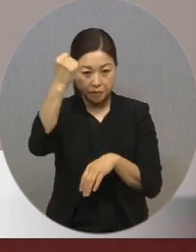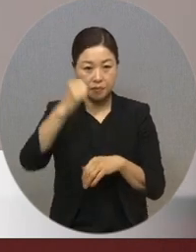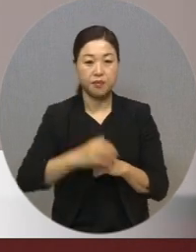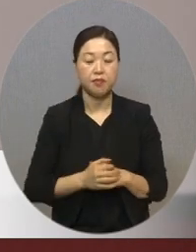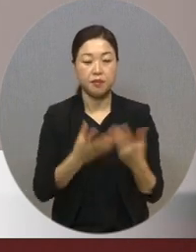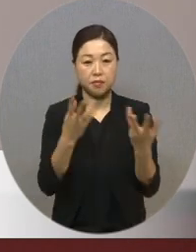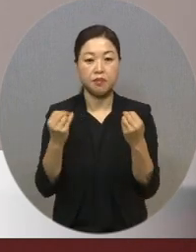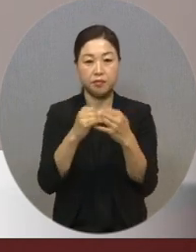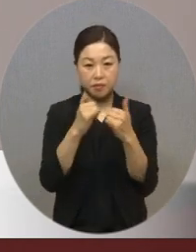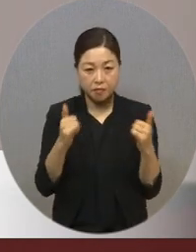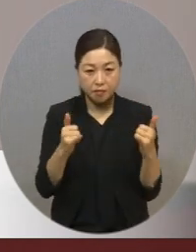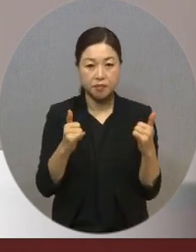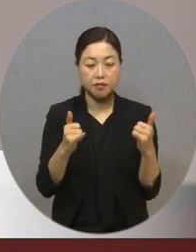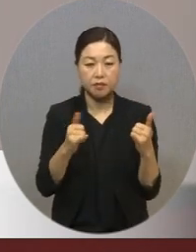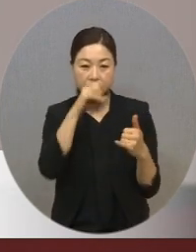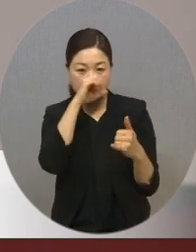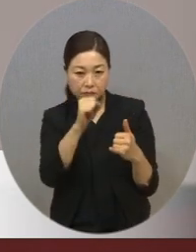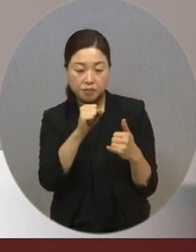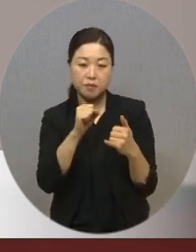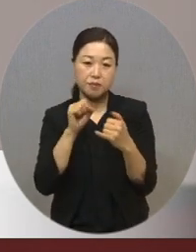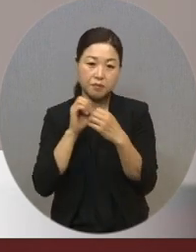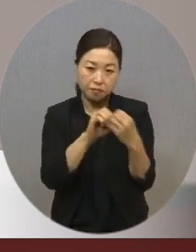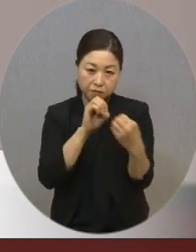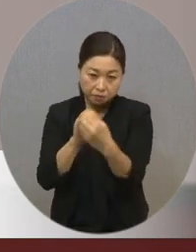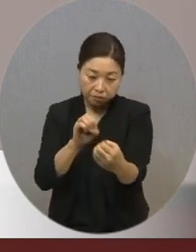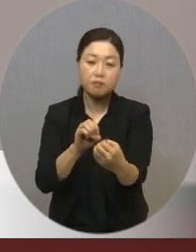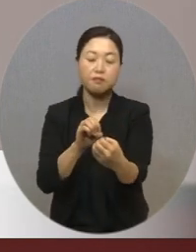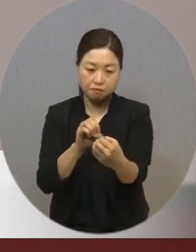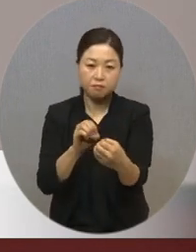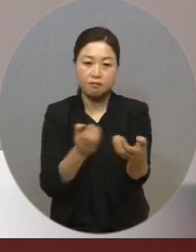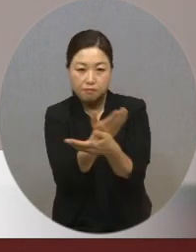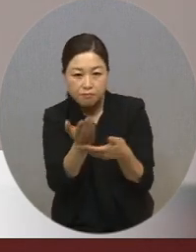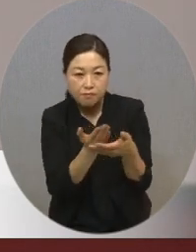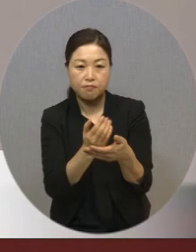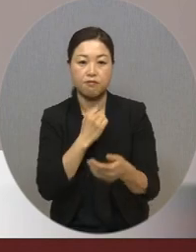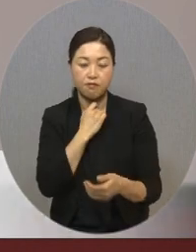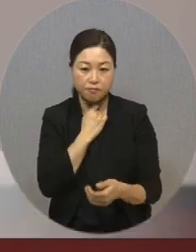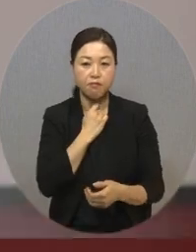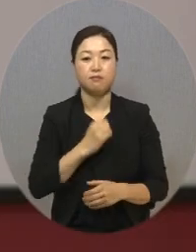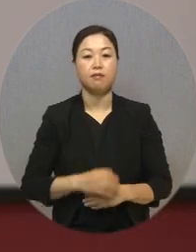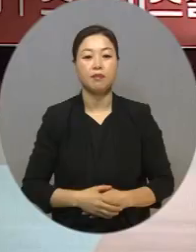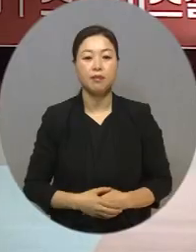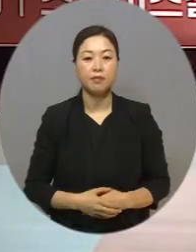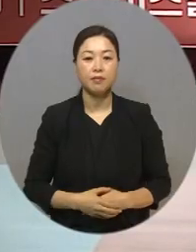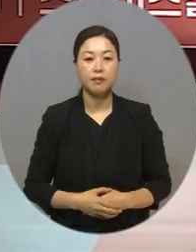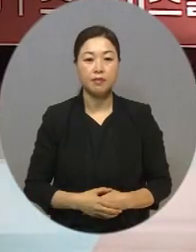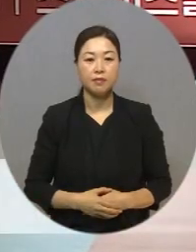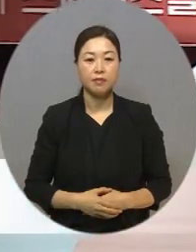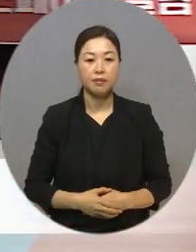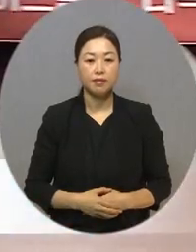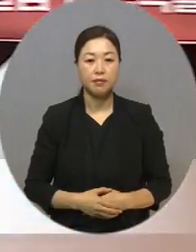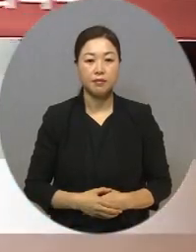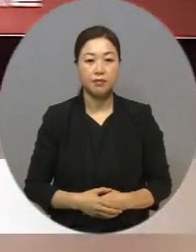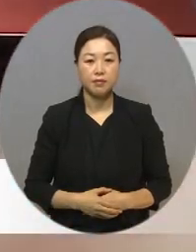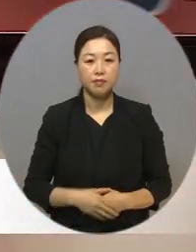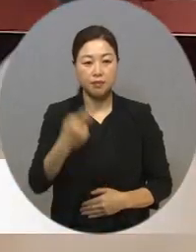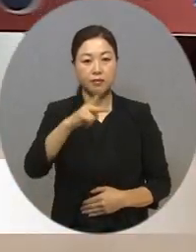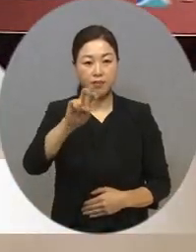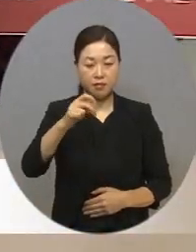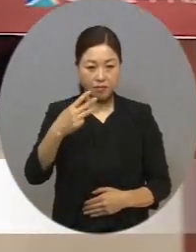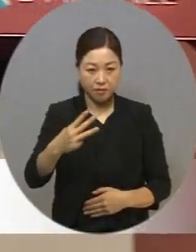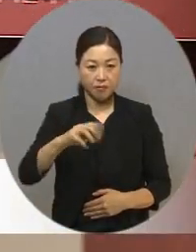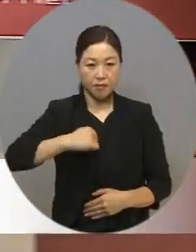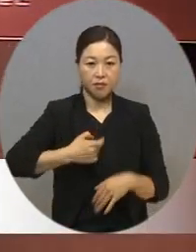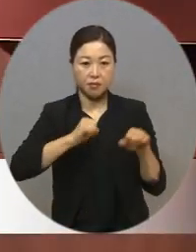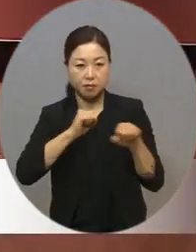많은 사람들과 한으로 칠 진심으로 기대하고 있습니다 또한 2023년